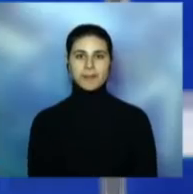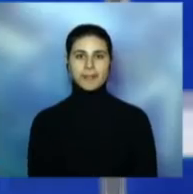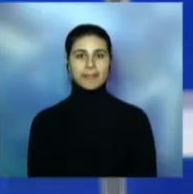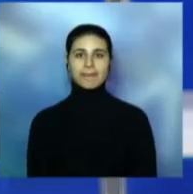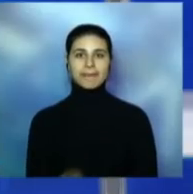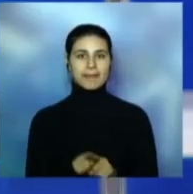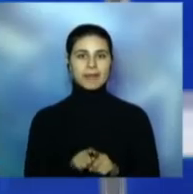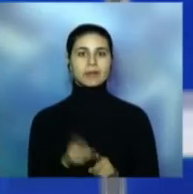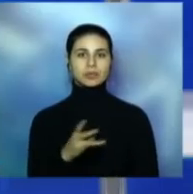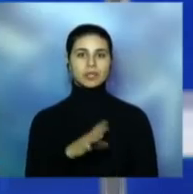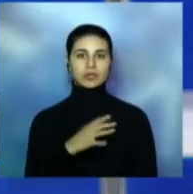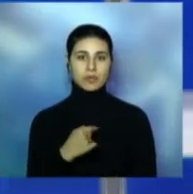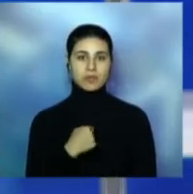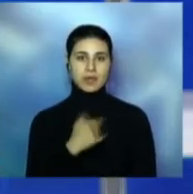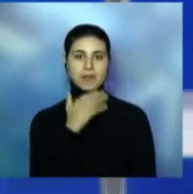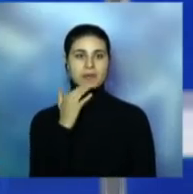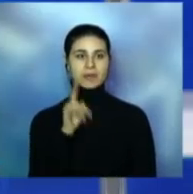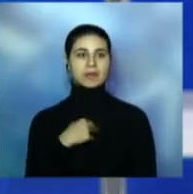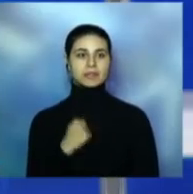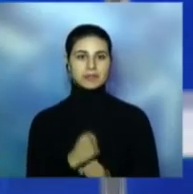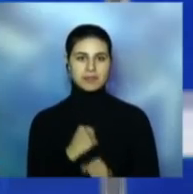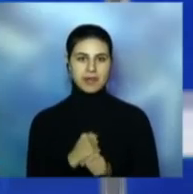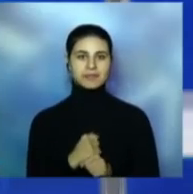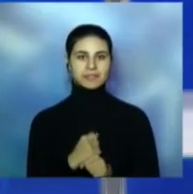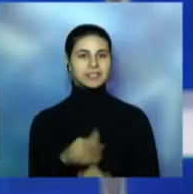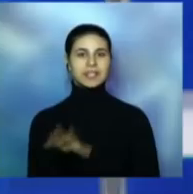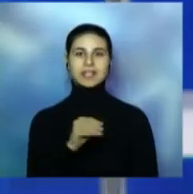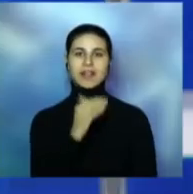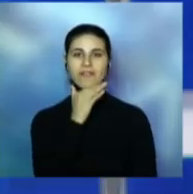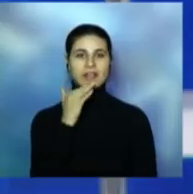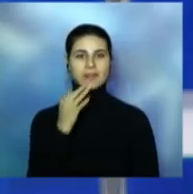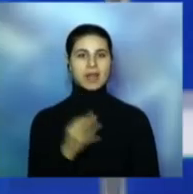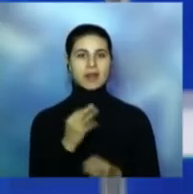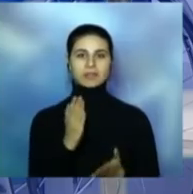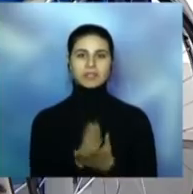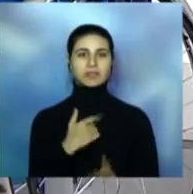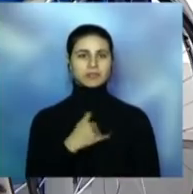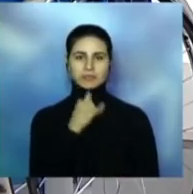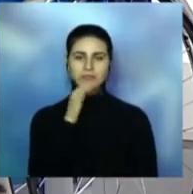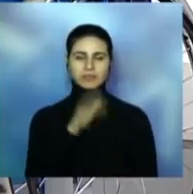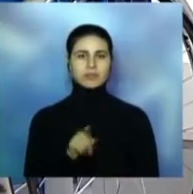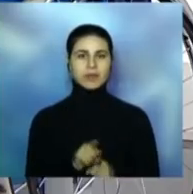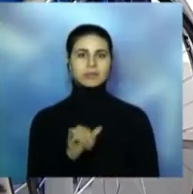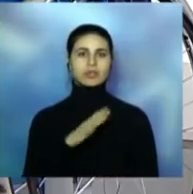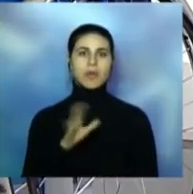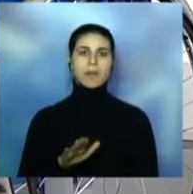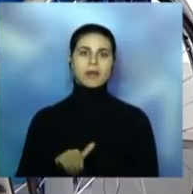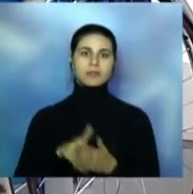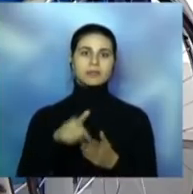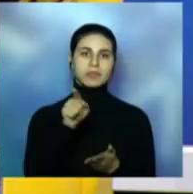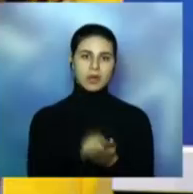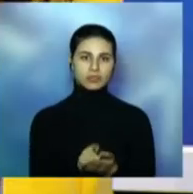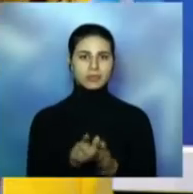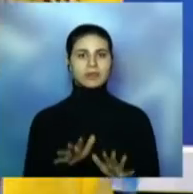მოუქნელობა ისეთი უნდა მე რომ გავლენ ბევრ რამეში, ხო? ყველაფერი არავის არ გვაქვს. მე არ წარმოუდგენელია, სადმე ვიყო ამ ფეხი არ წამოკრა, ამ ფეხი